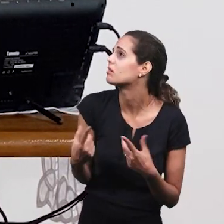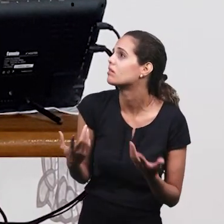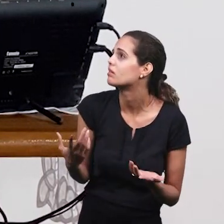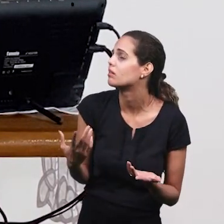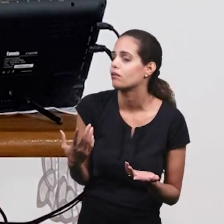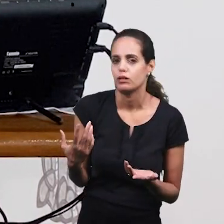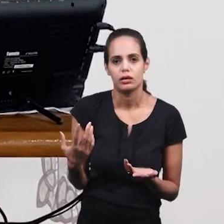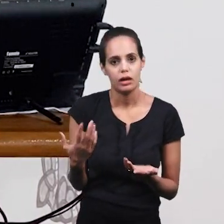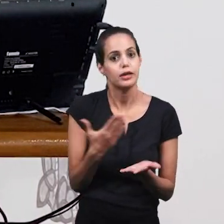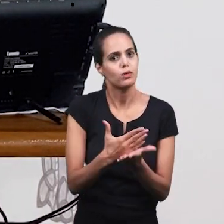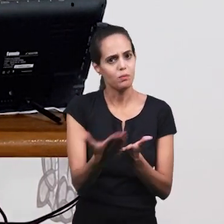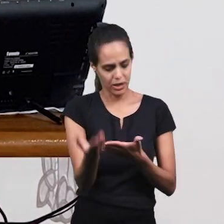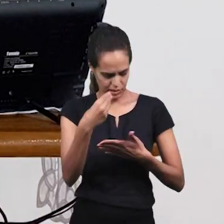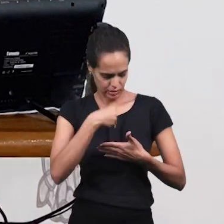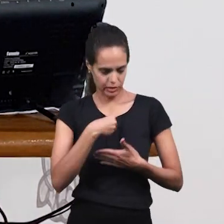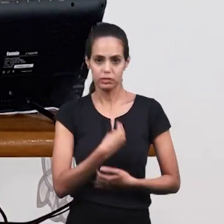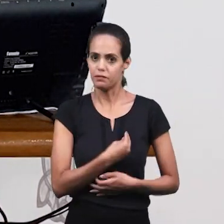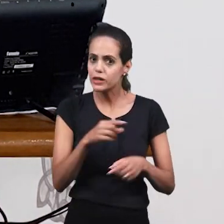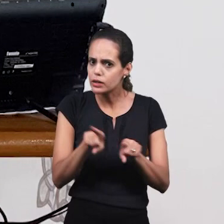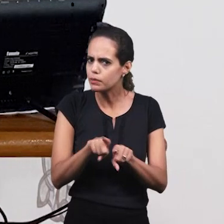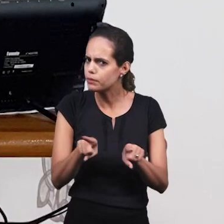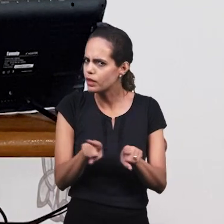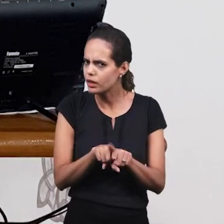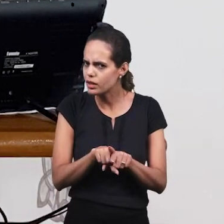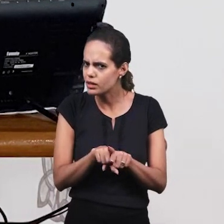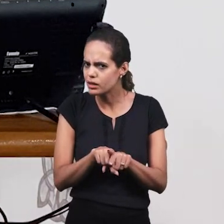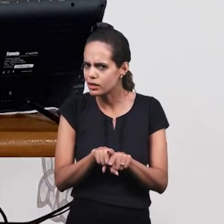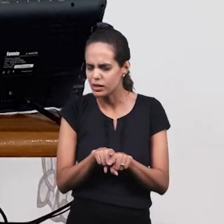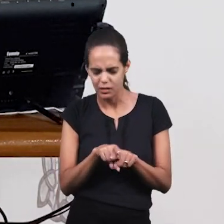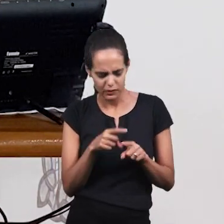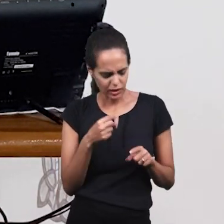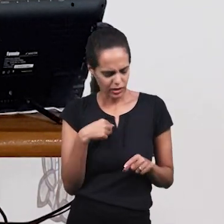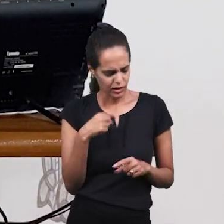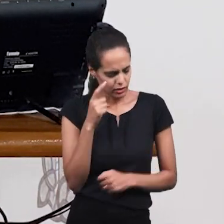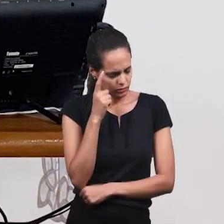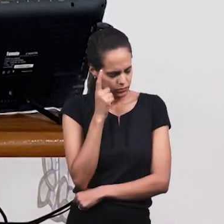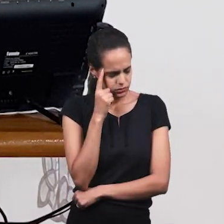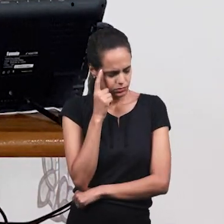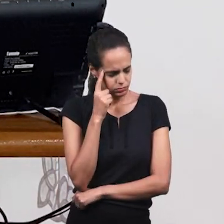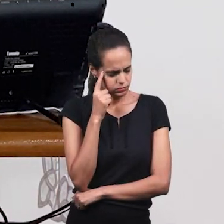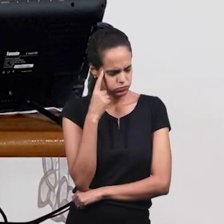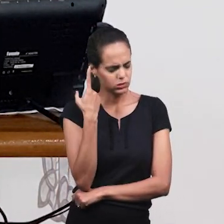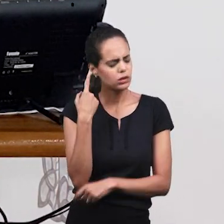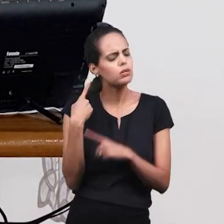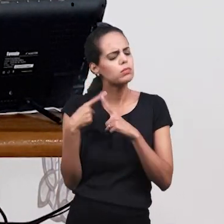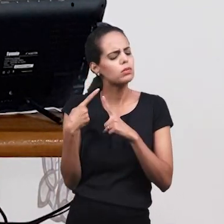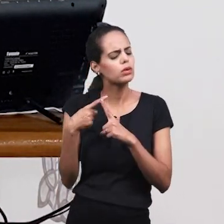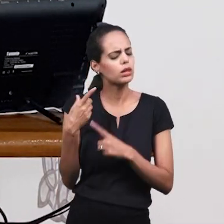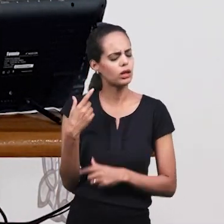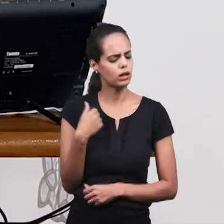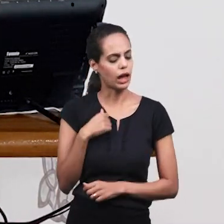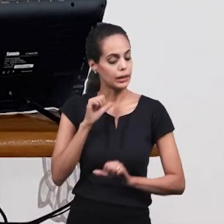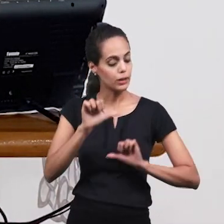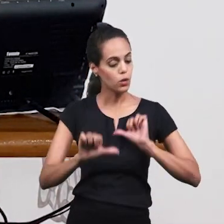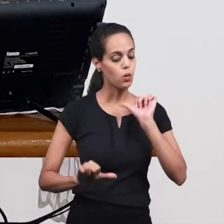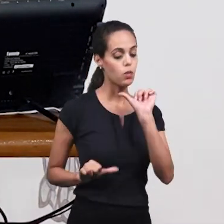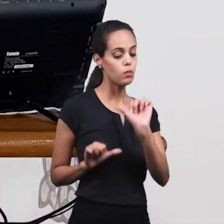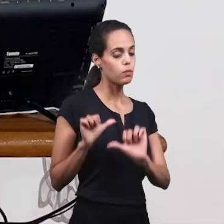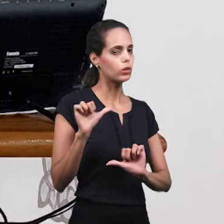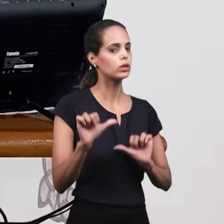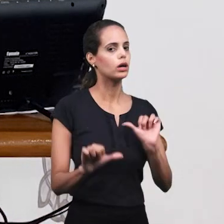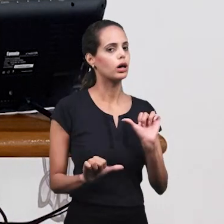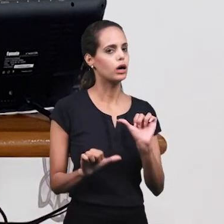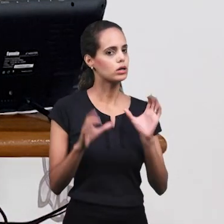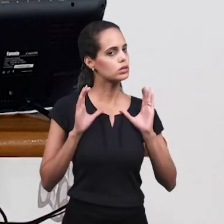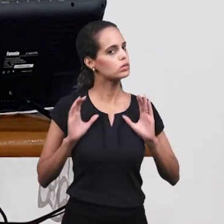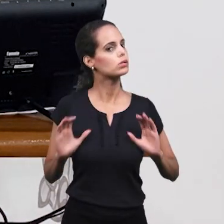a un changement de comportement et de posture. Et ce changement de comportement et de posture amène